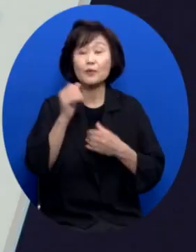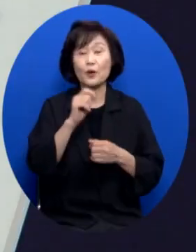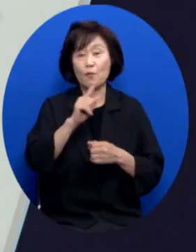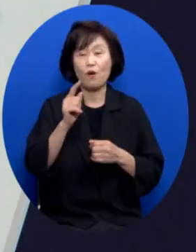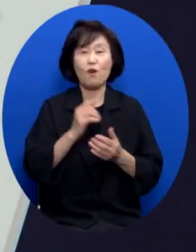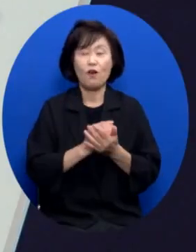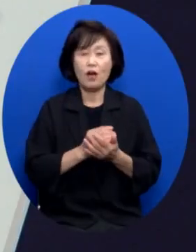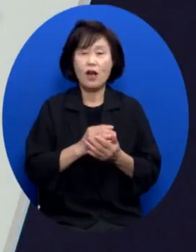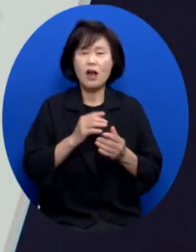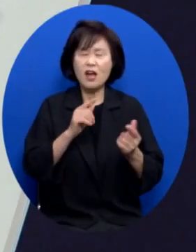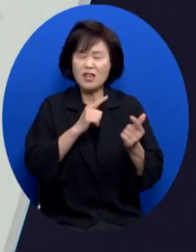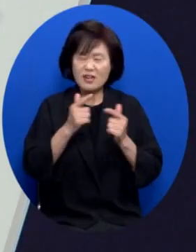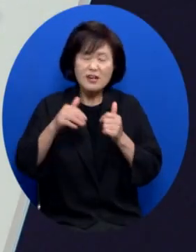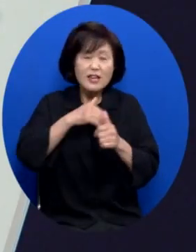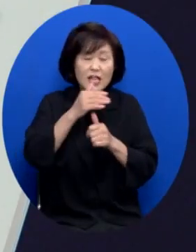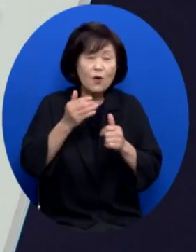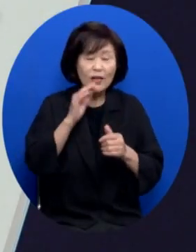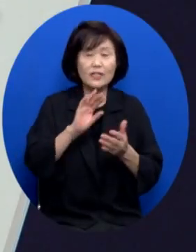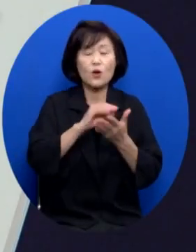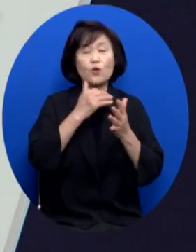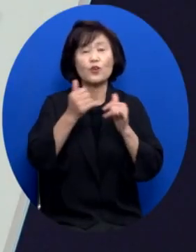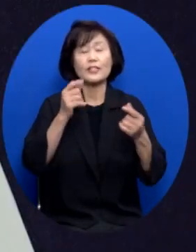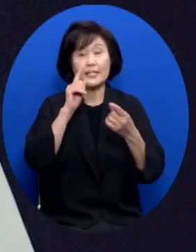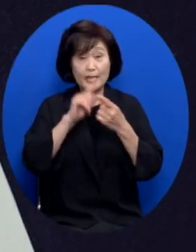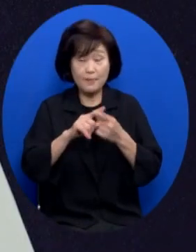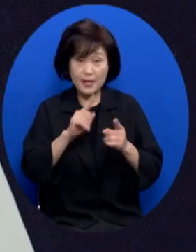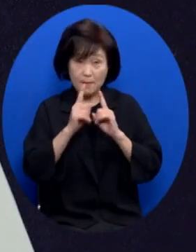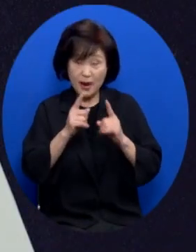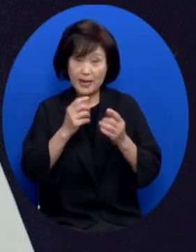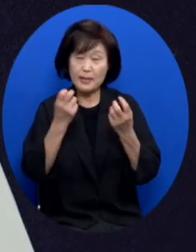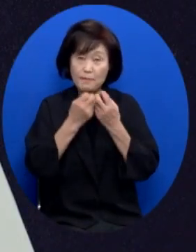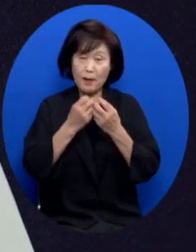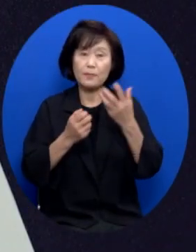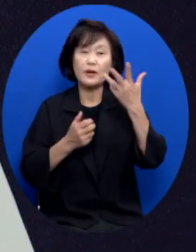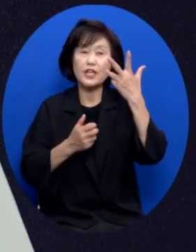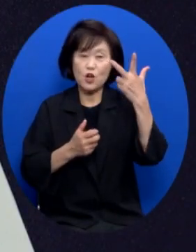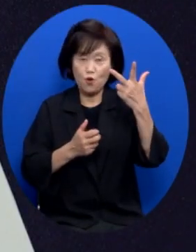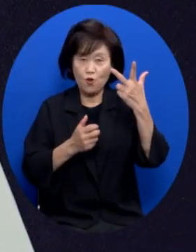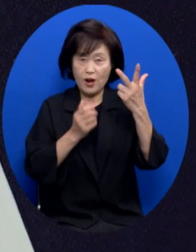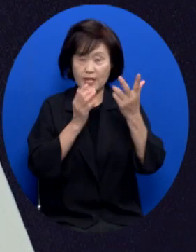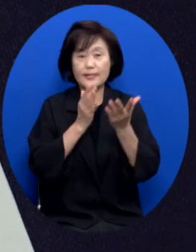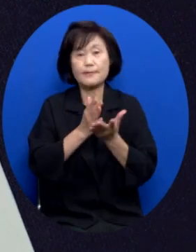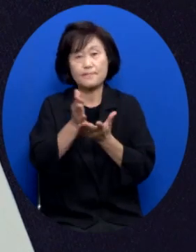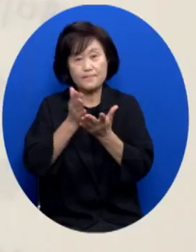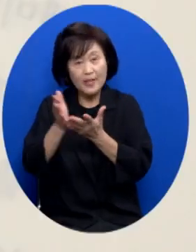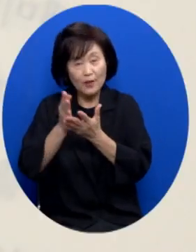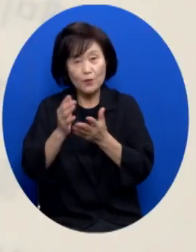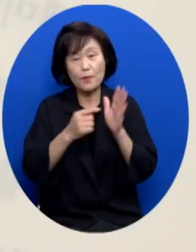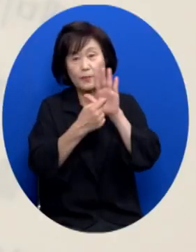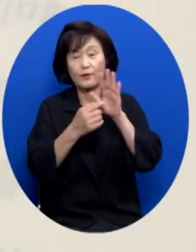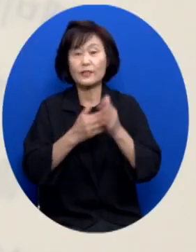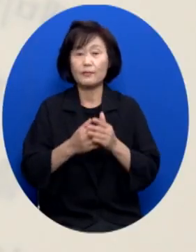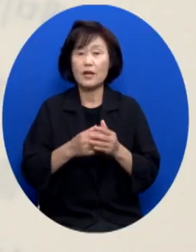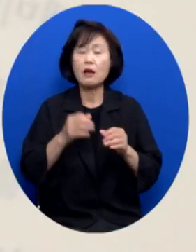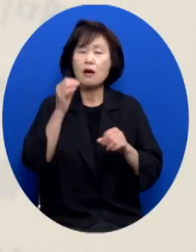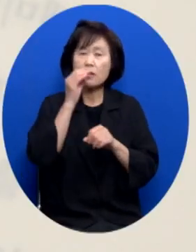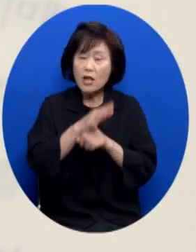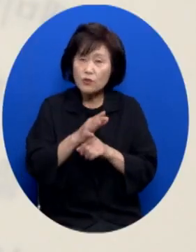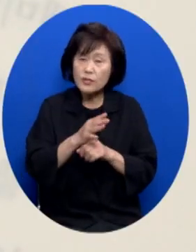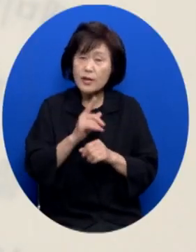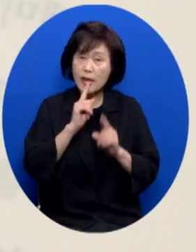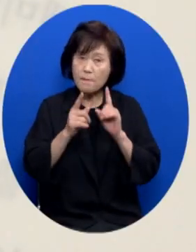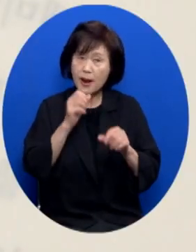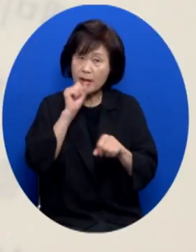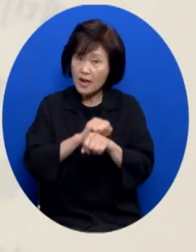상황에서 그리스도인답게 말하는 방법을 모두 7가지로 나눠 제시합니다. 특히 단순하게 말 잘하는 기술을